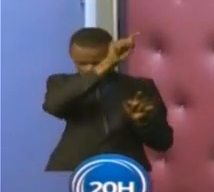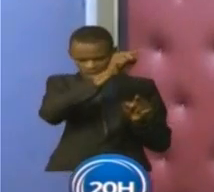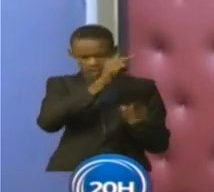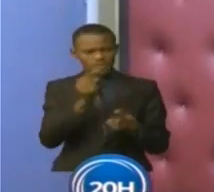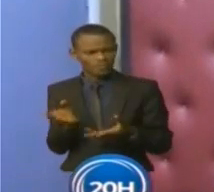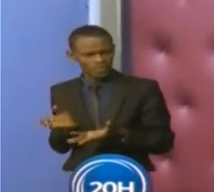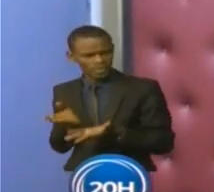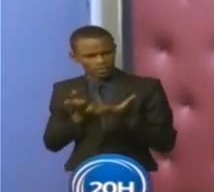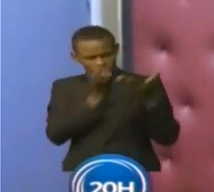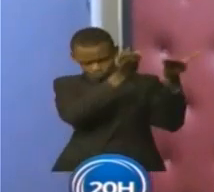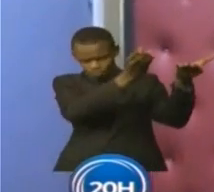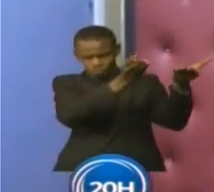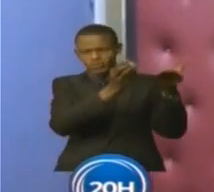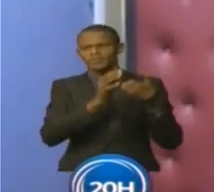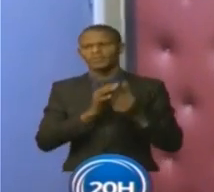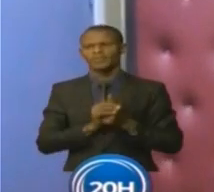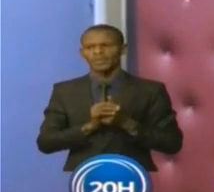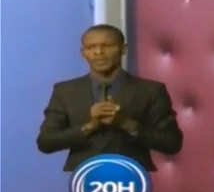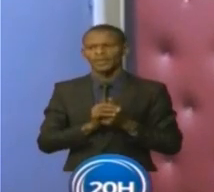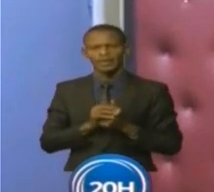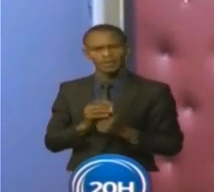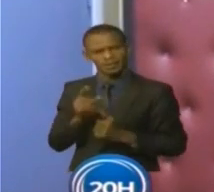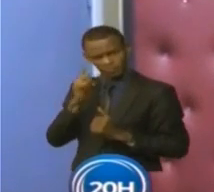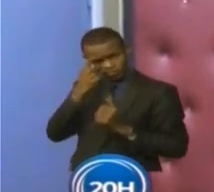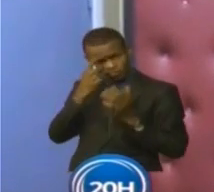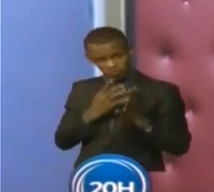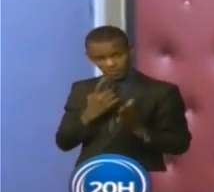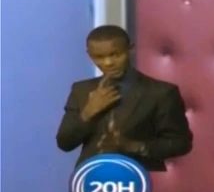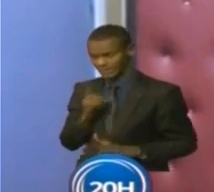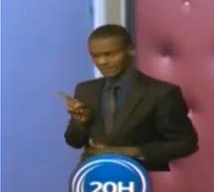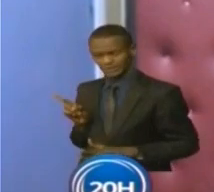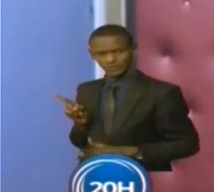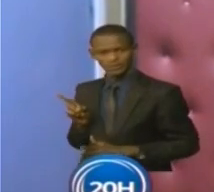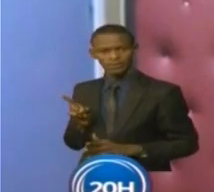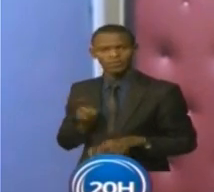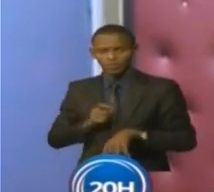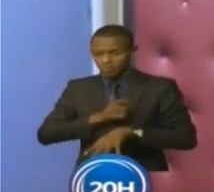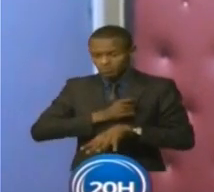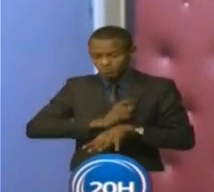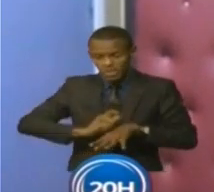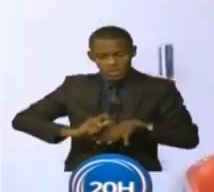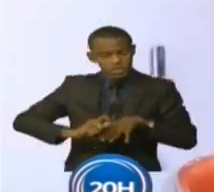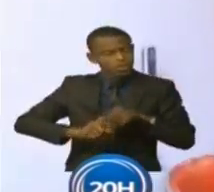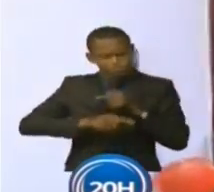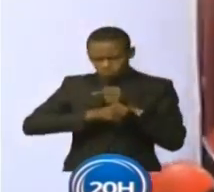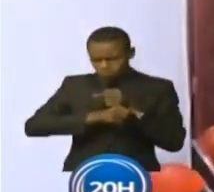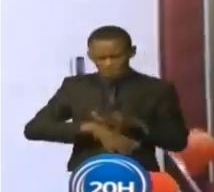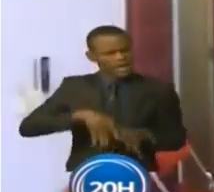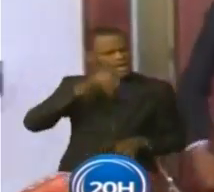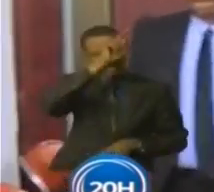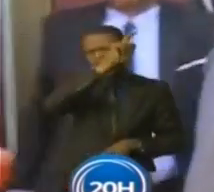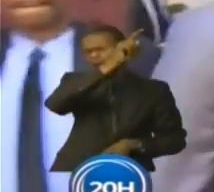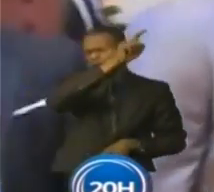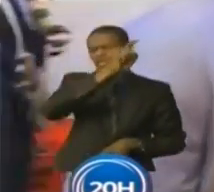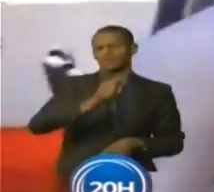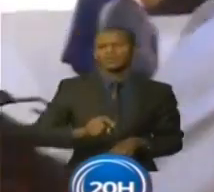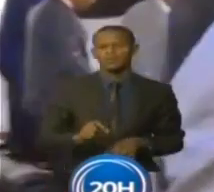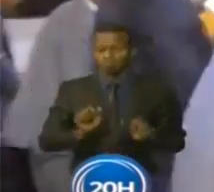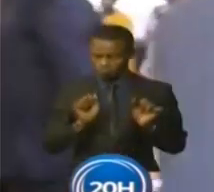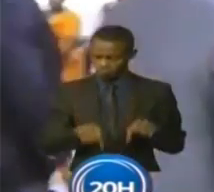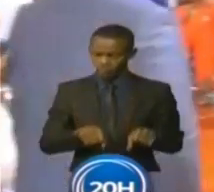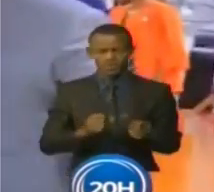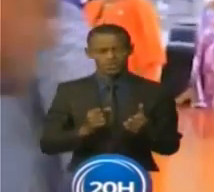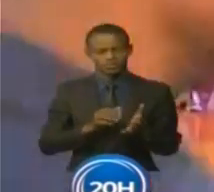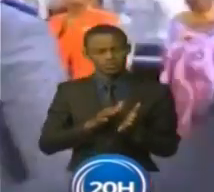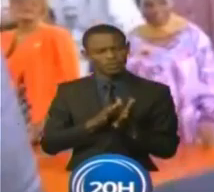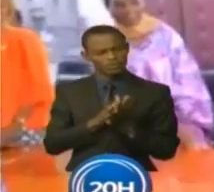aménagés. Et aujourd'hui, on n'attend plus que le lancement administratif parce que toute l'installation est déjà prête. Bien avant, le chef de la diplomatie congolaise a